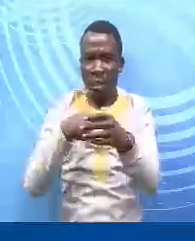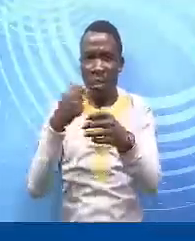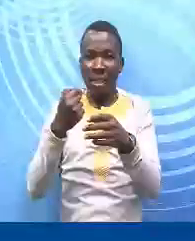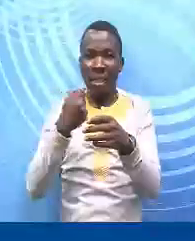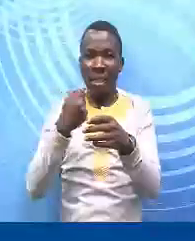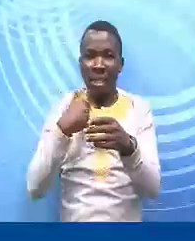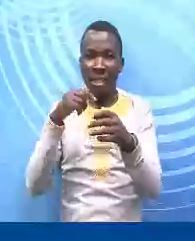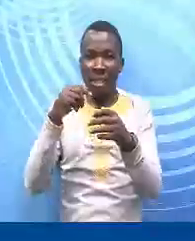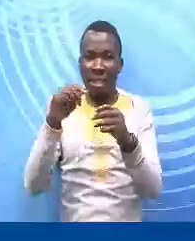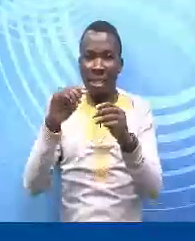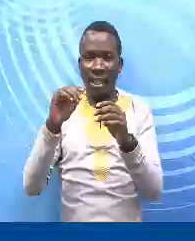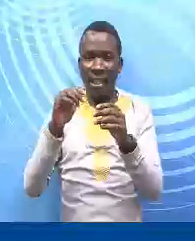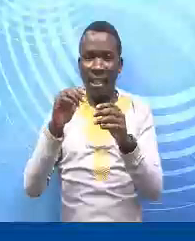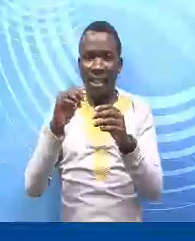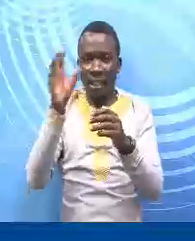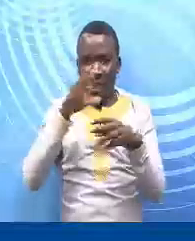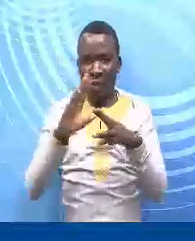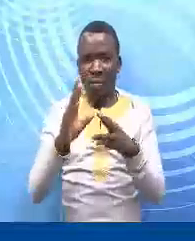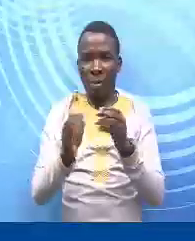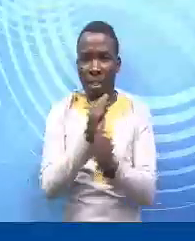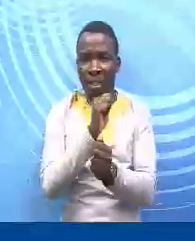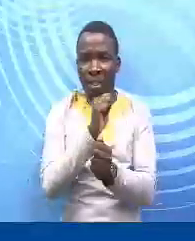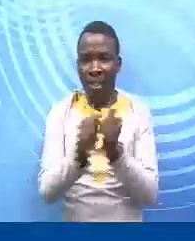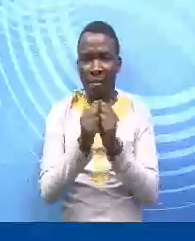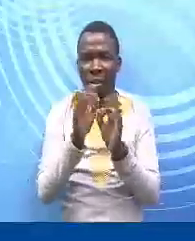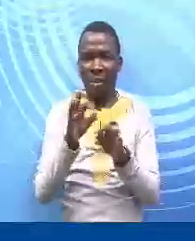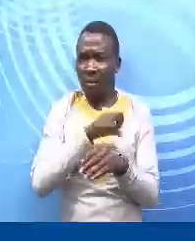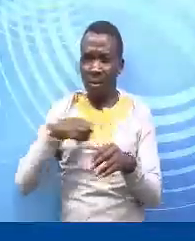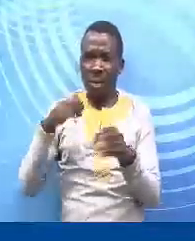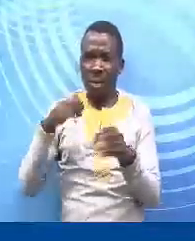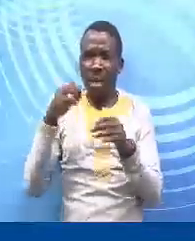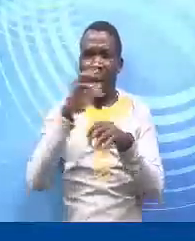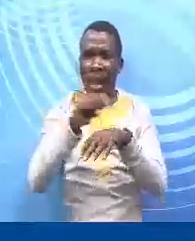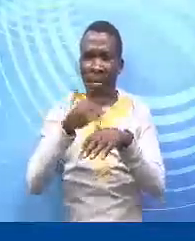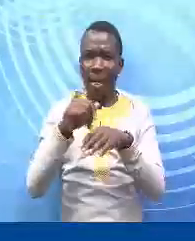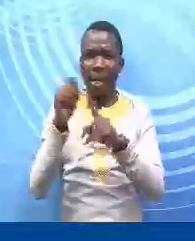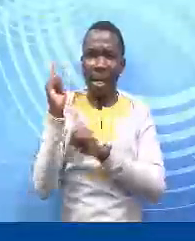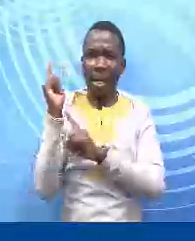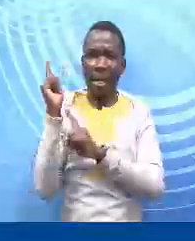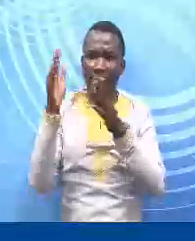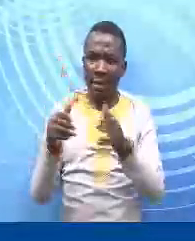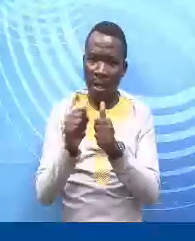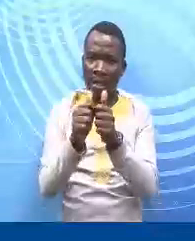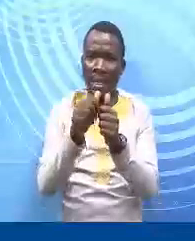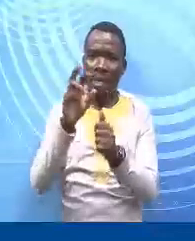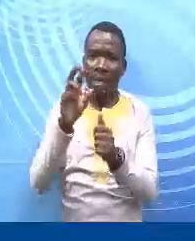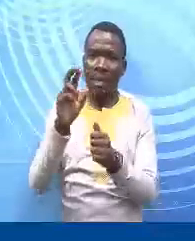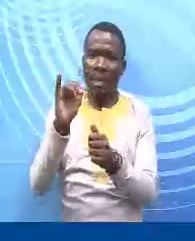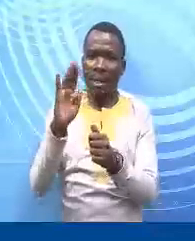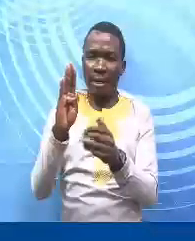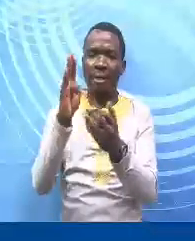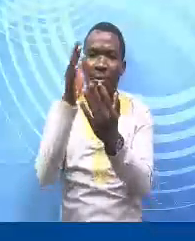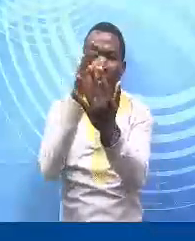kinamwishikuza nkagenda ariko bikanga ahamagara abasekirite nibwo bahise banjyana kuri ribu barafunga ngo